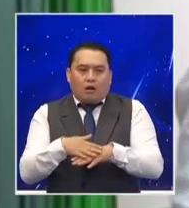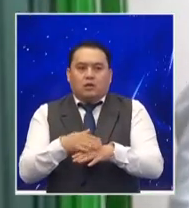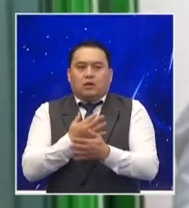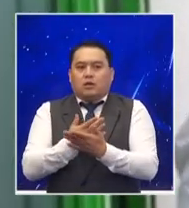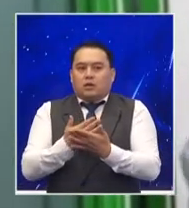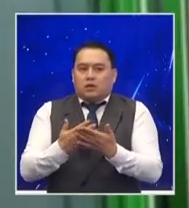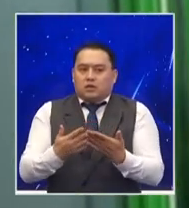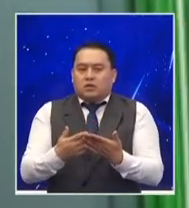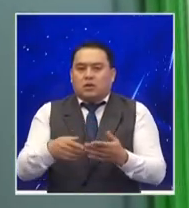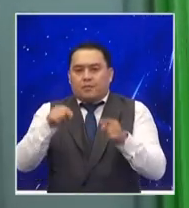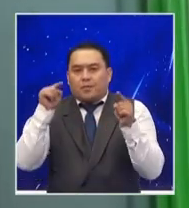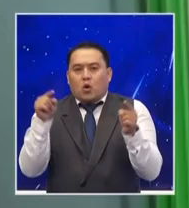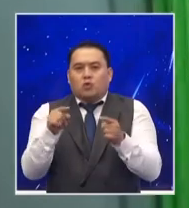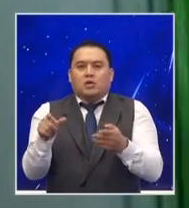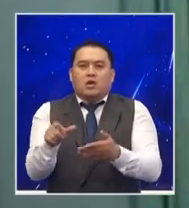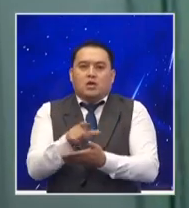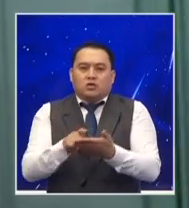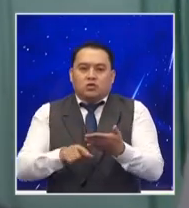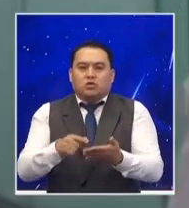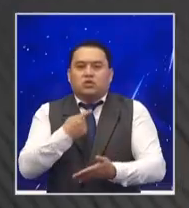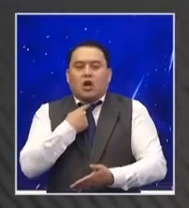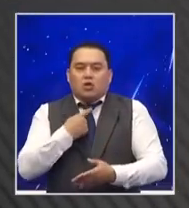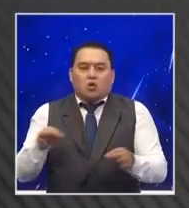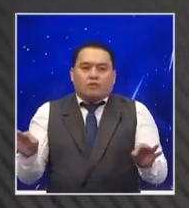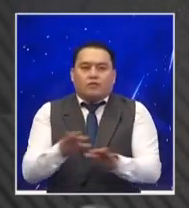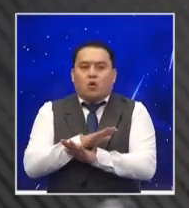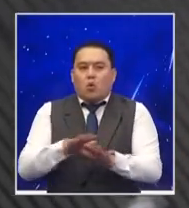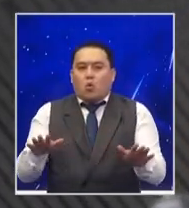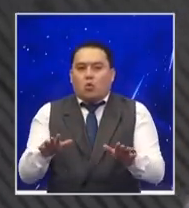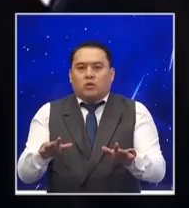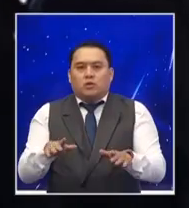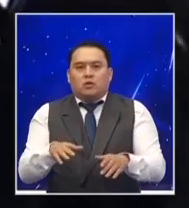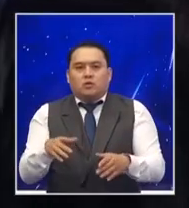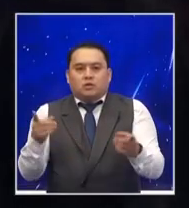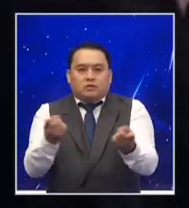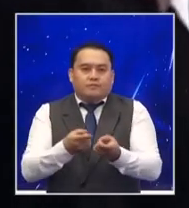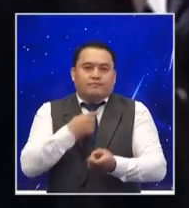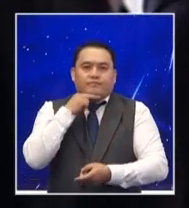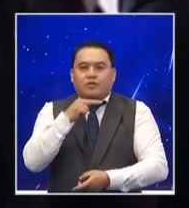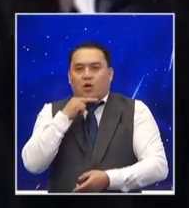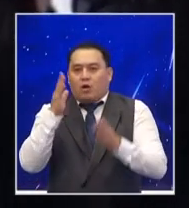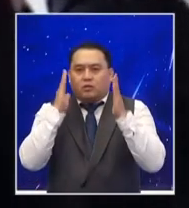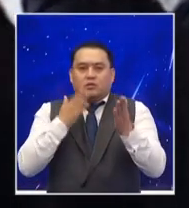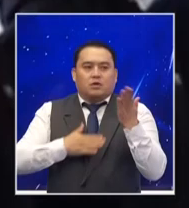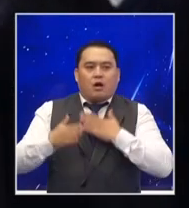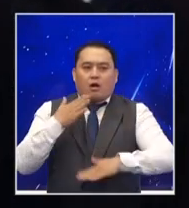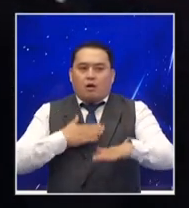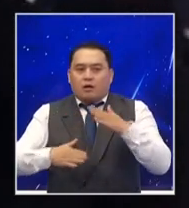айдай» сияқты белгілі әндерді жанды дауыста шырқады. Жолаушылар ерекше тартуға тәнтті болып, риза